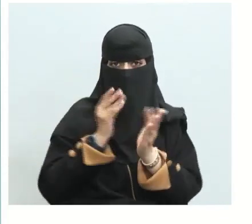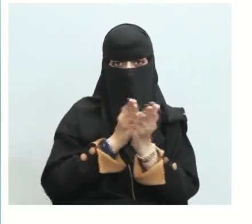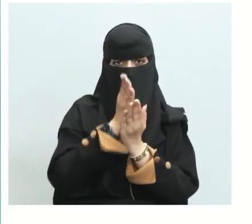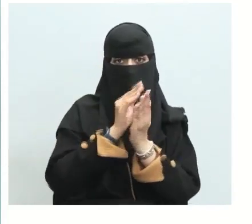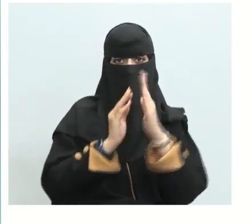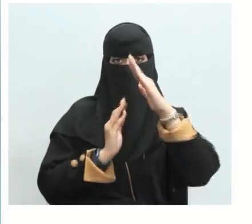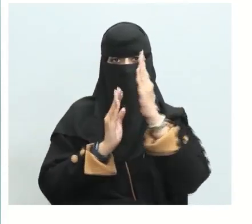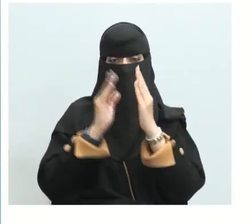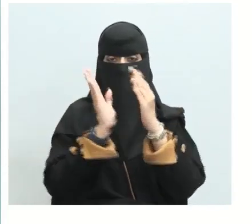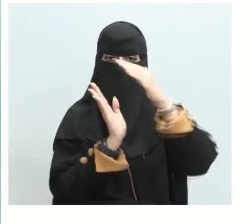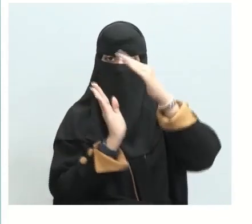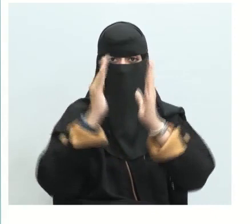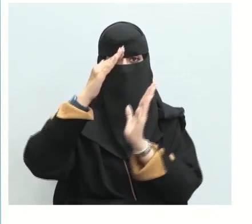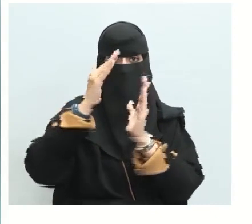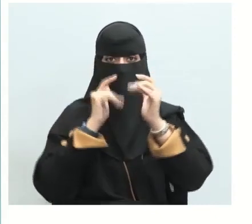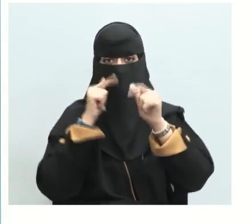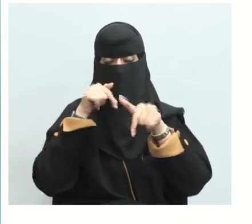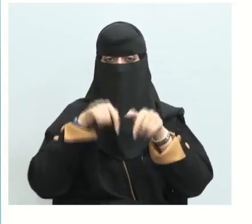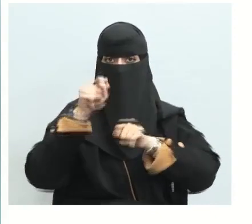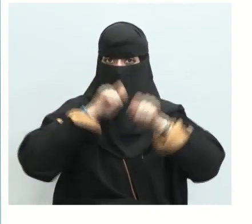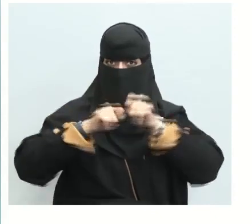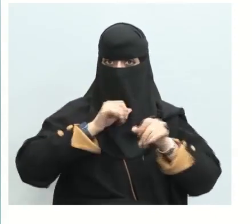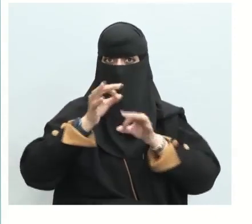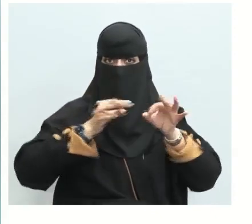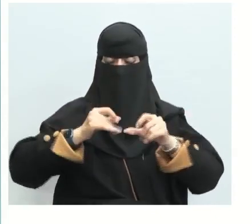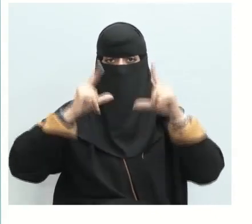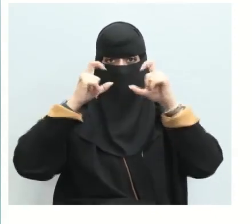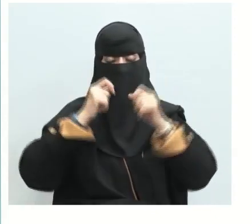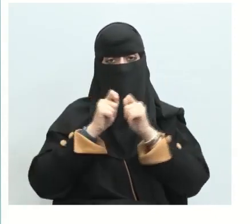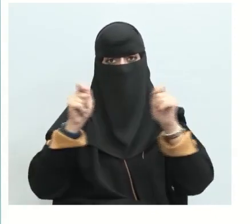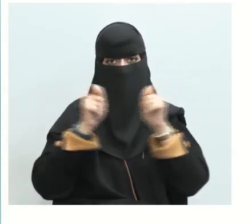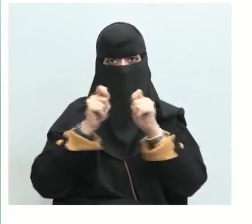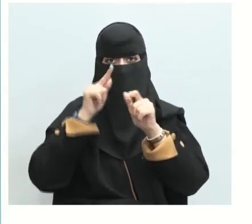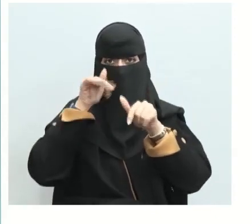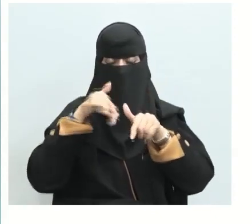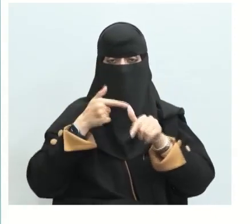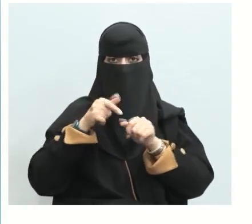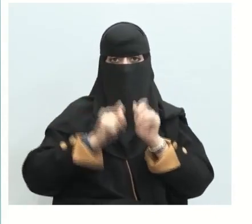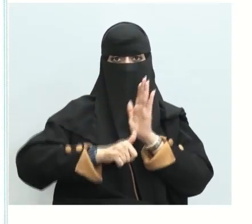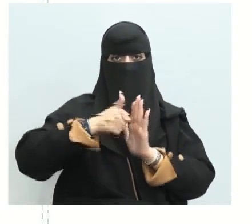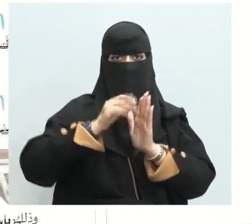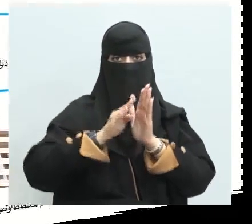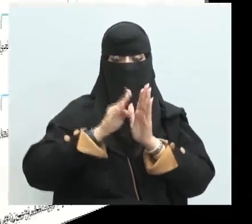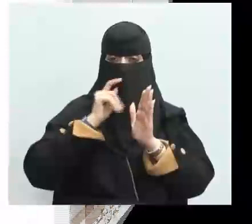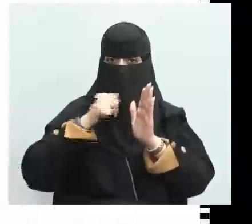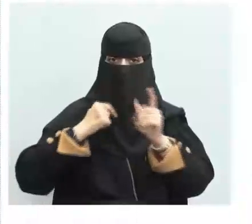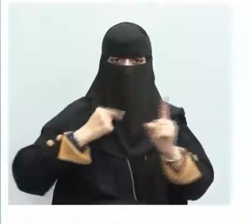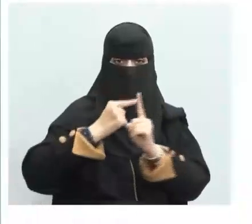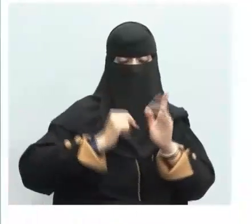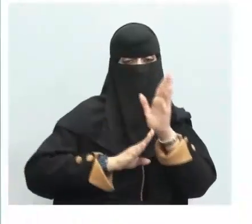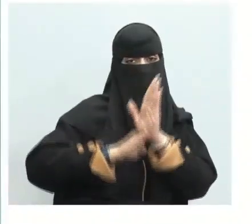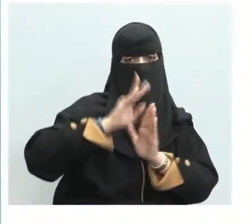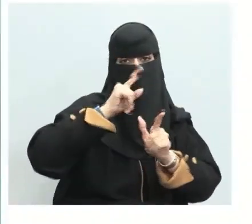الشاشة، وذلك باستخدام مخططات وصور مرنة في الموقع بهدف تحسين تجربة